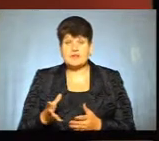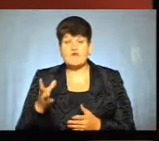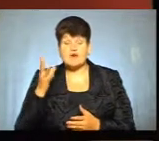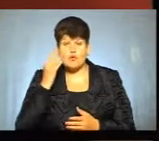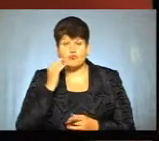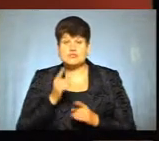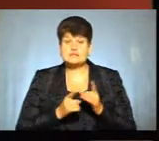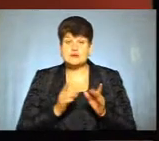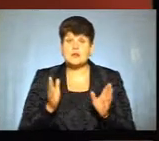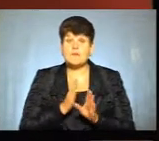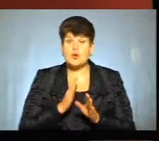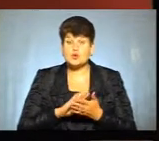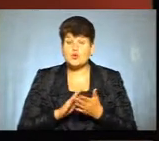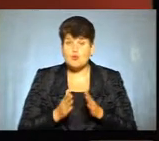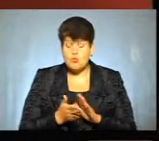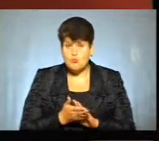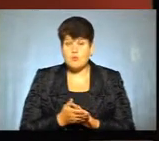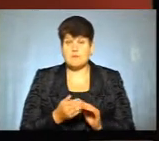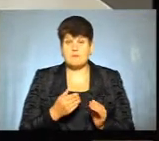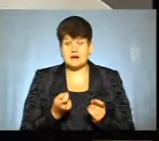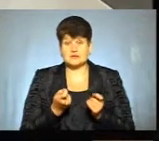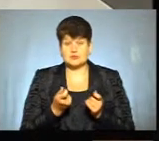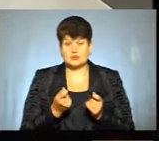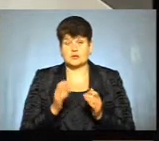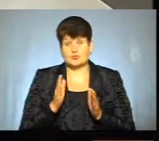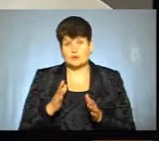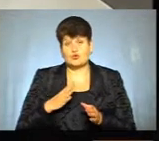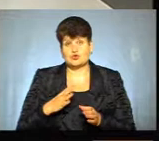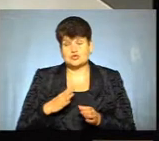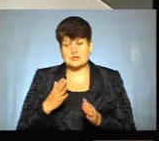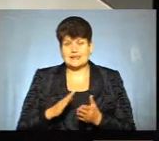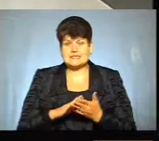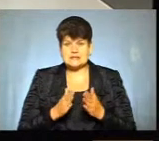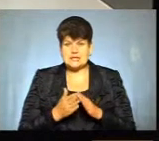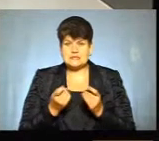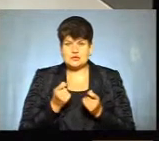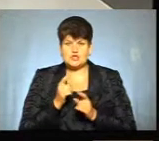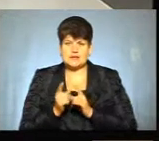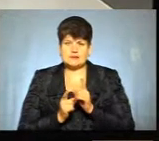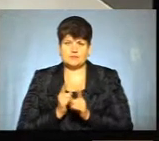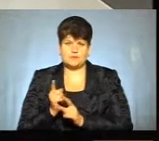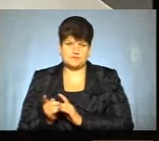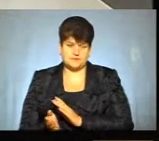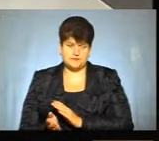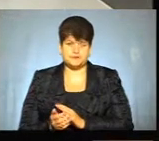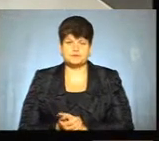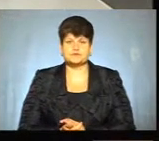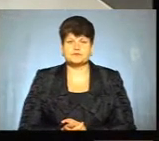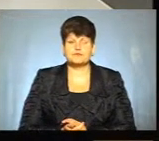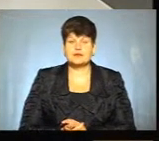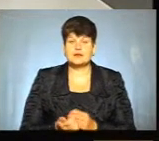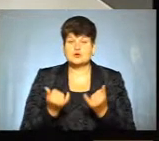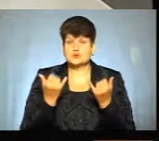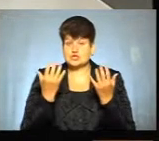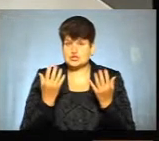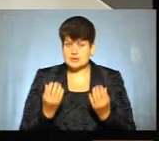зміну погодних умов, ми все ж таки його будемо очікувати, і, відповідно, ситуація буде мінятися. На